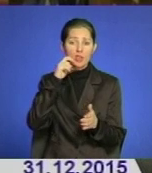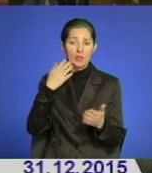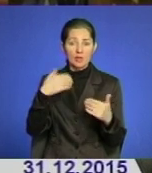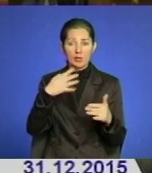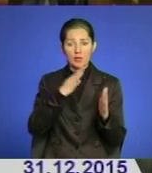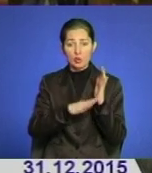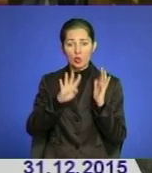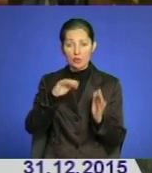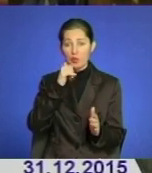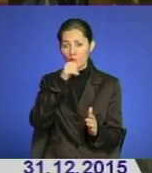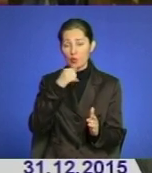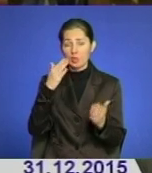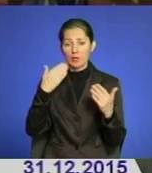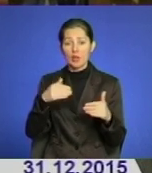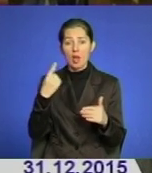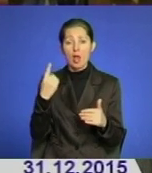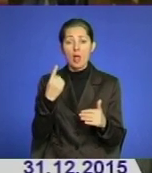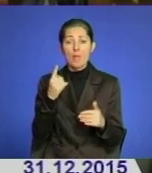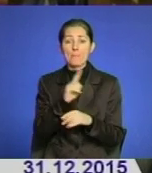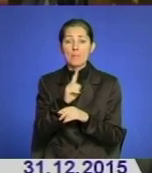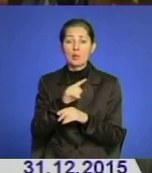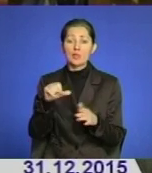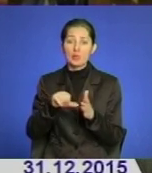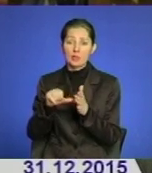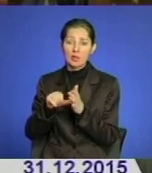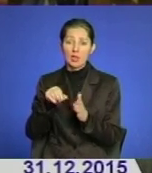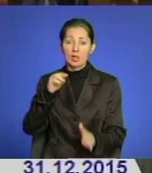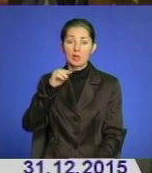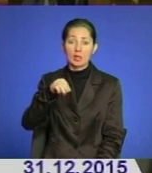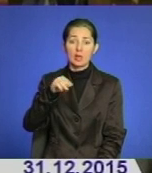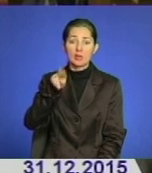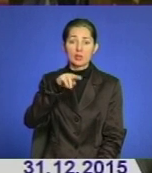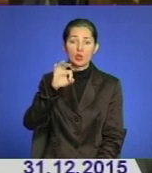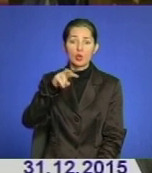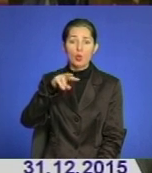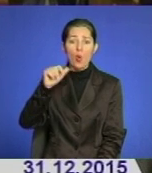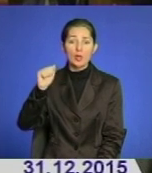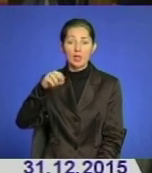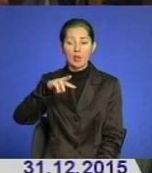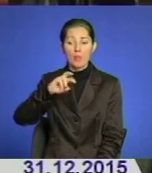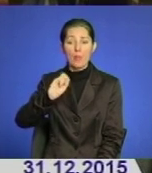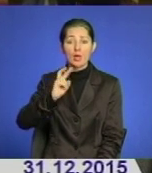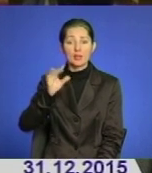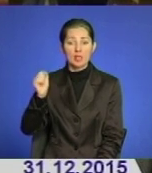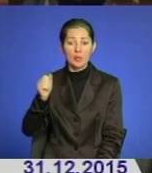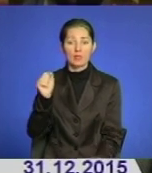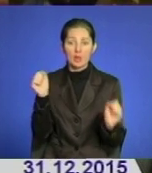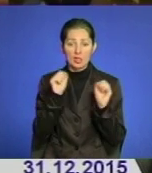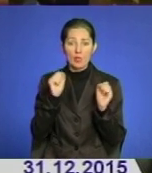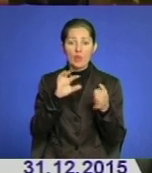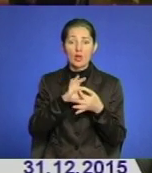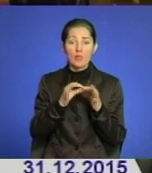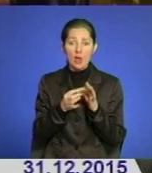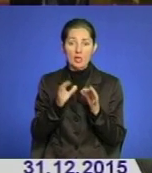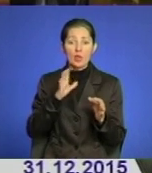94-му році вже перші тернопільські представники Тарас Дольний і Іван Максимів на зимовій олімпіаді в Лілліхаммері вже були